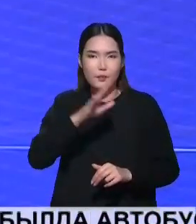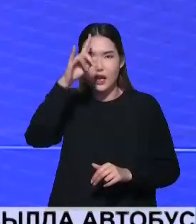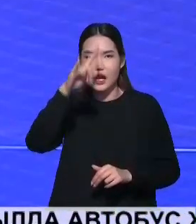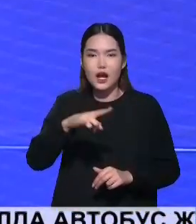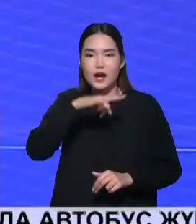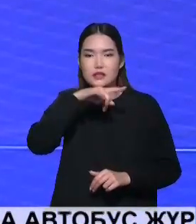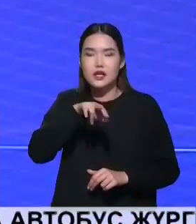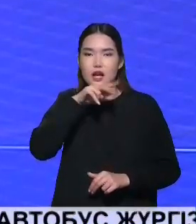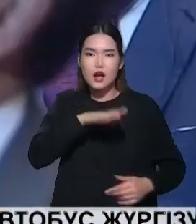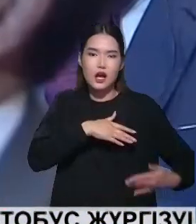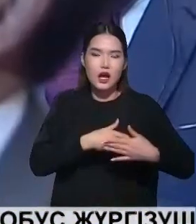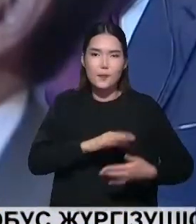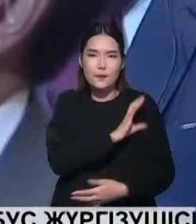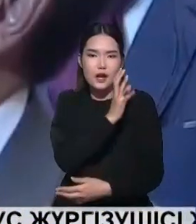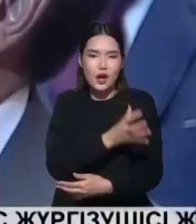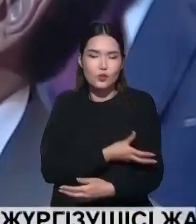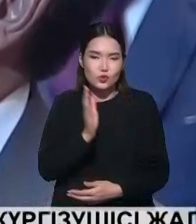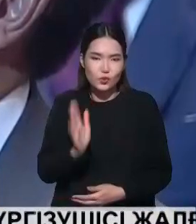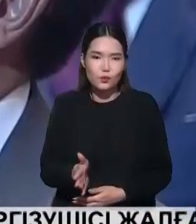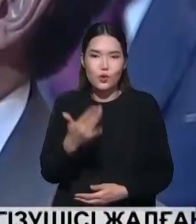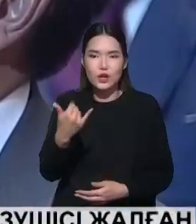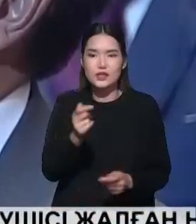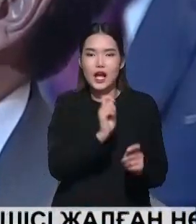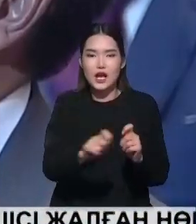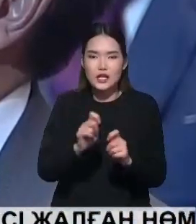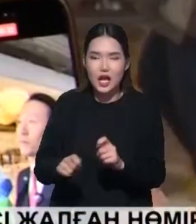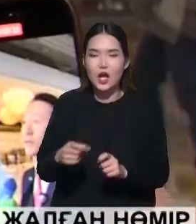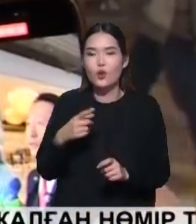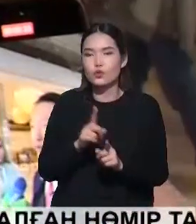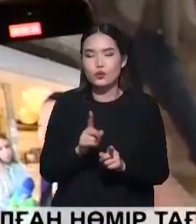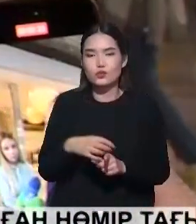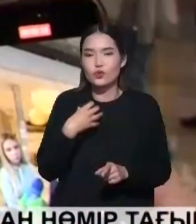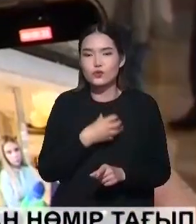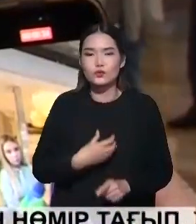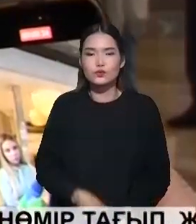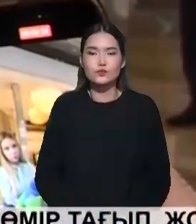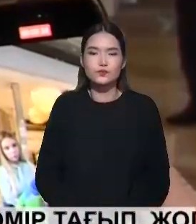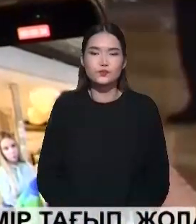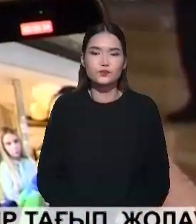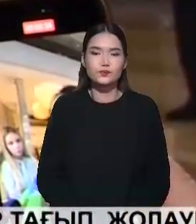тығыз қарым-қатынас орнатуды көздейді. Инвестиция құюға ниетті.